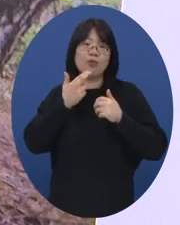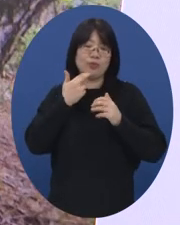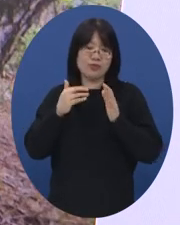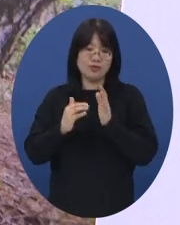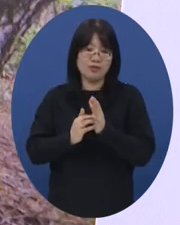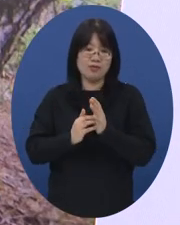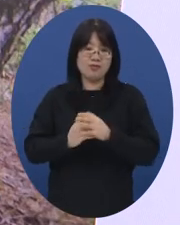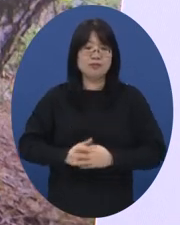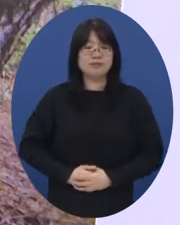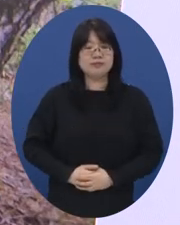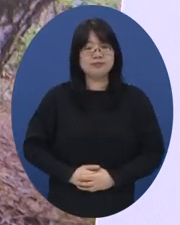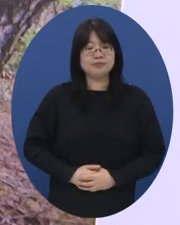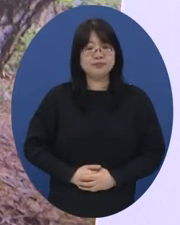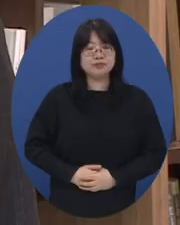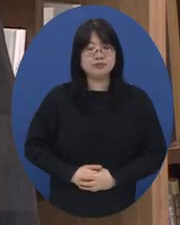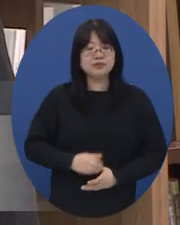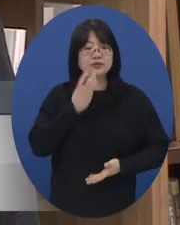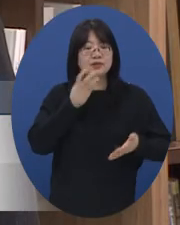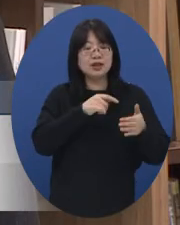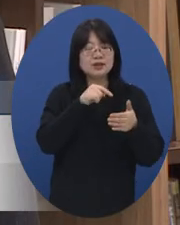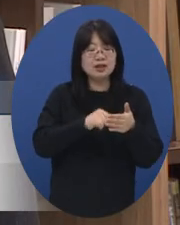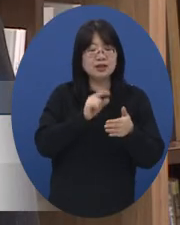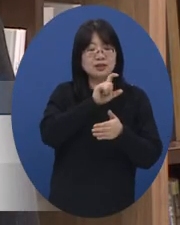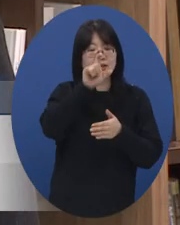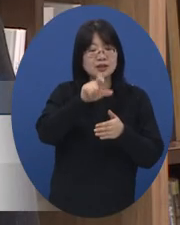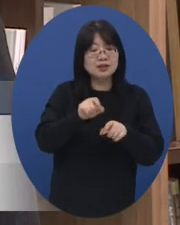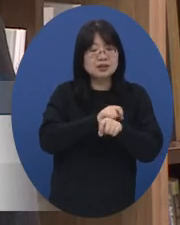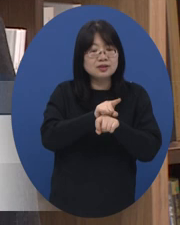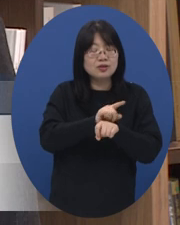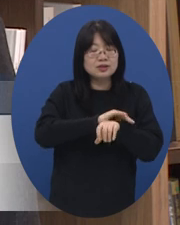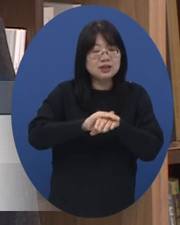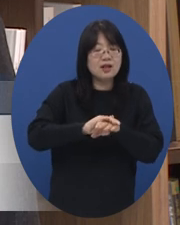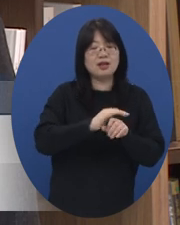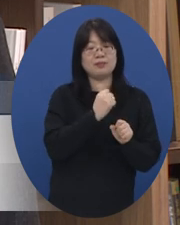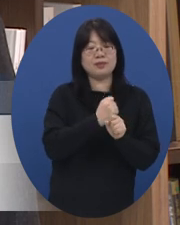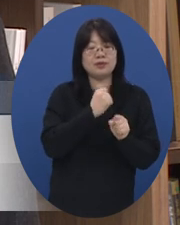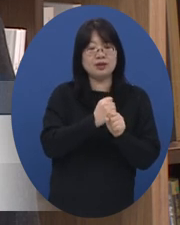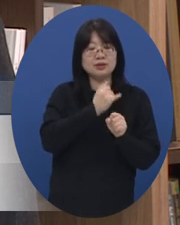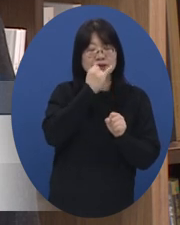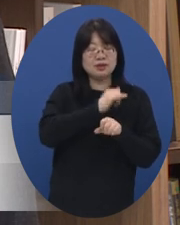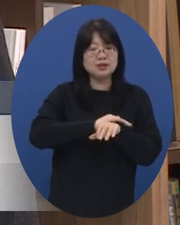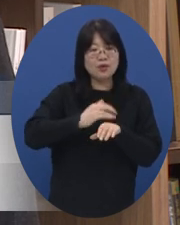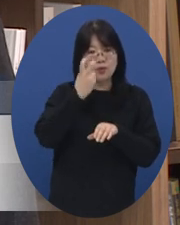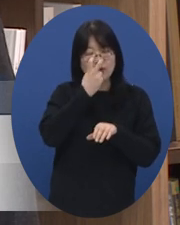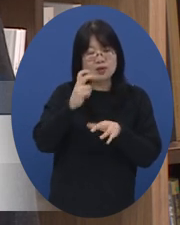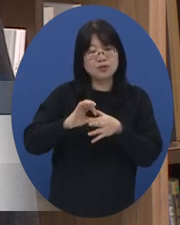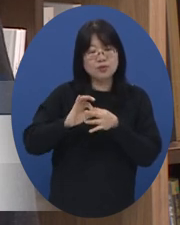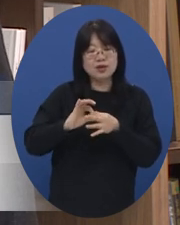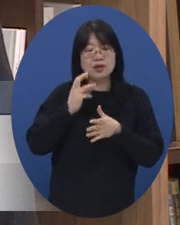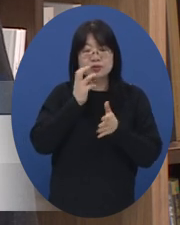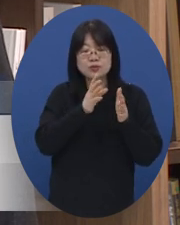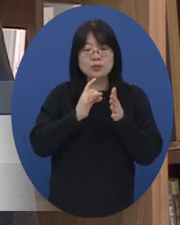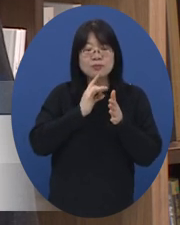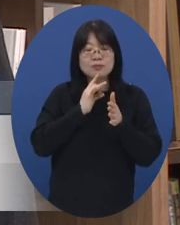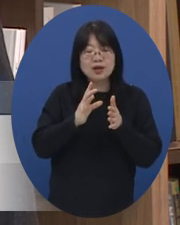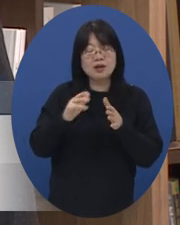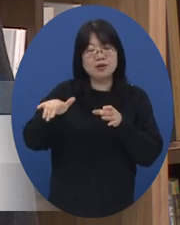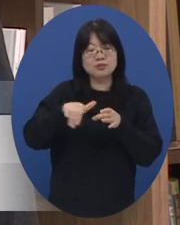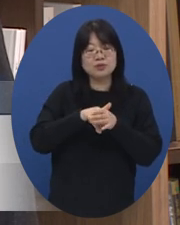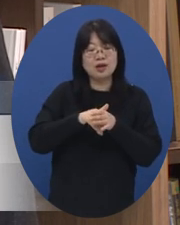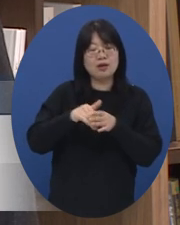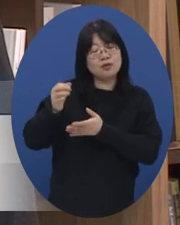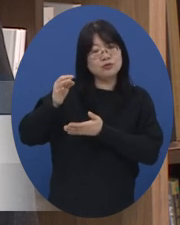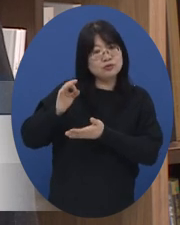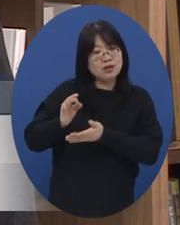않습니다 통해서 지자체의 특성을 잘 살려 가지고 좀 제대로 관리해서 경기도 만에 아